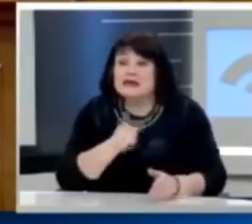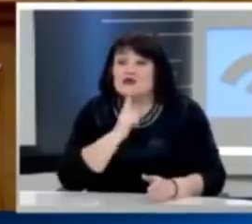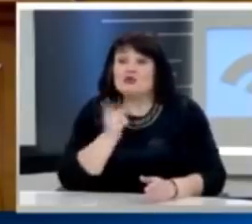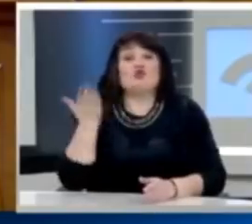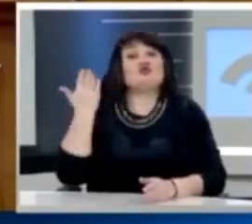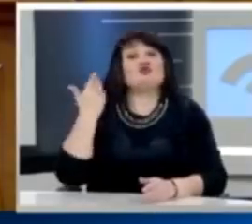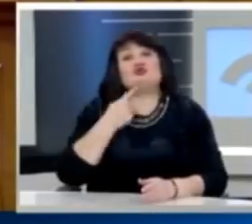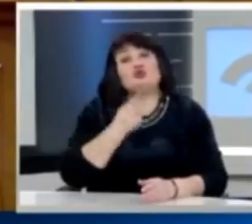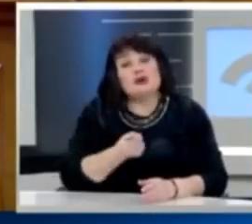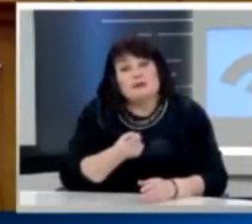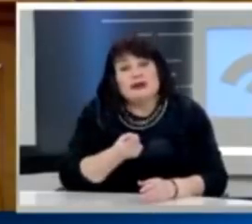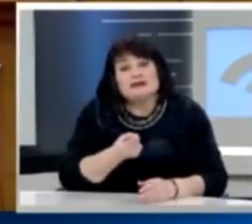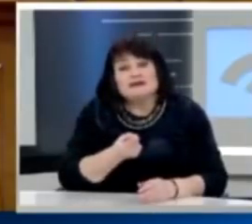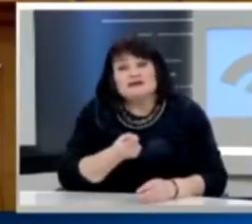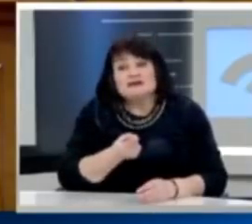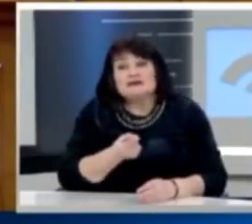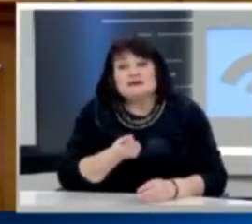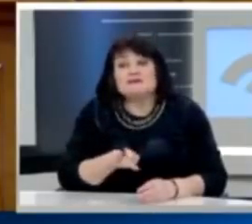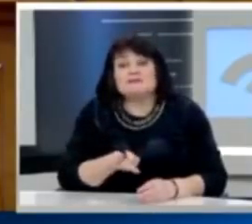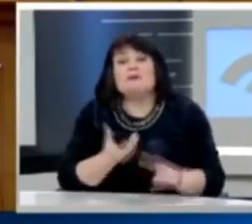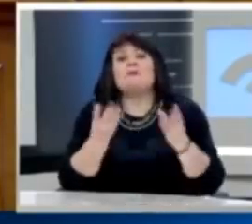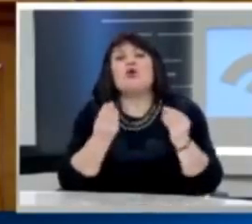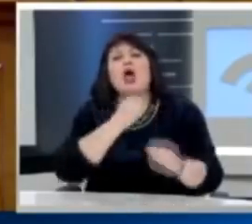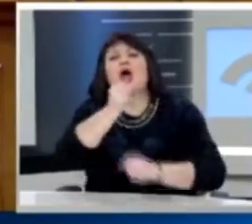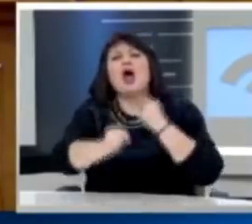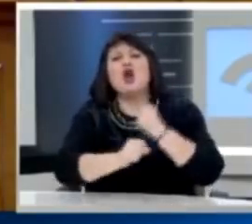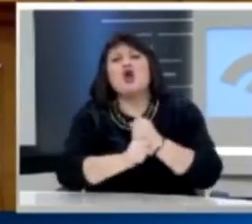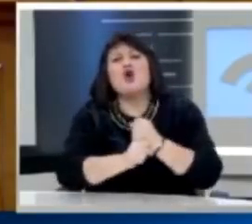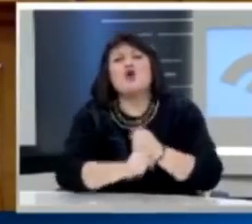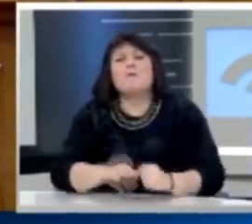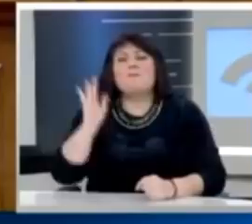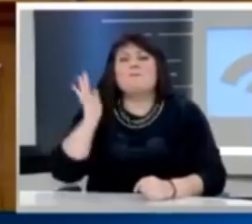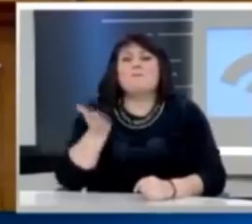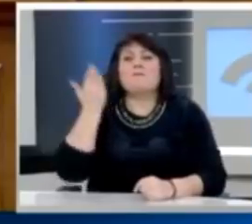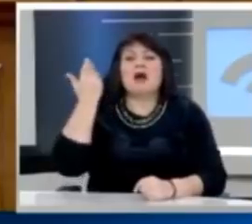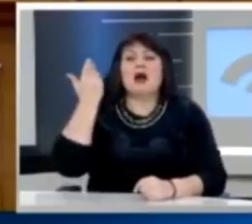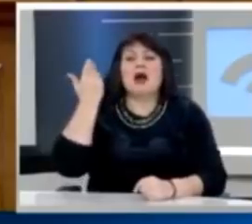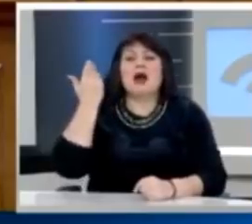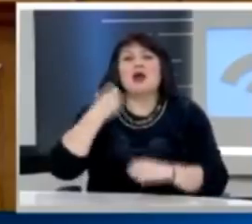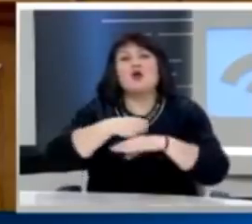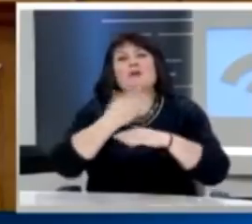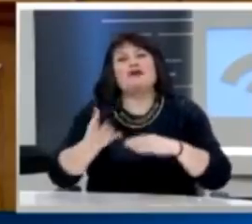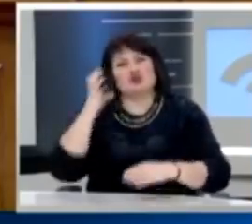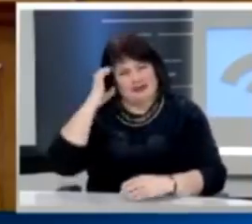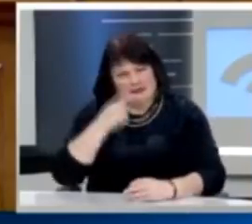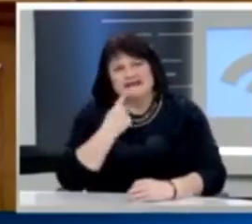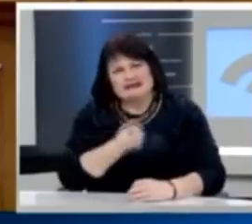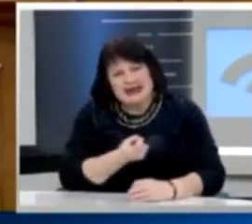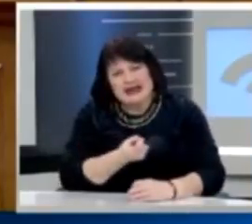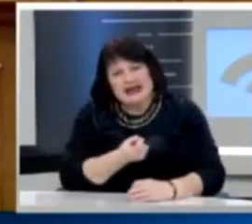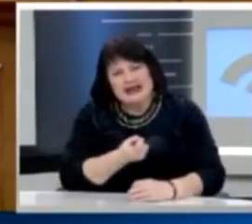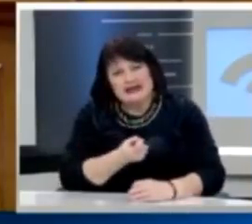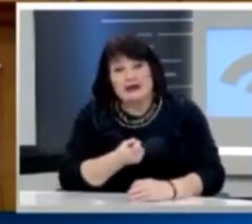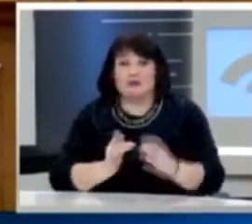παλιό αραχνιασμένο πλέον από τα πολλά χρόνια του παλαιού και βαθαίως Πασόκ, όπως θυμόμαστε,